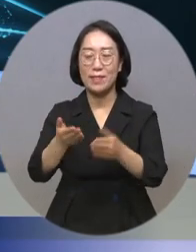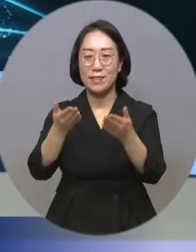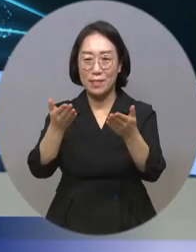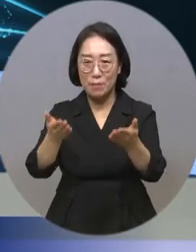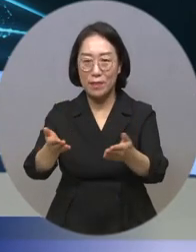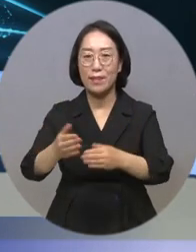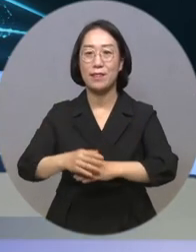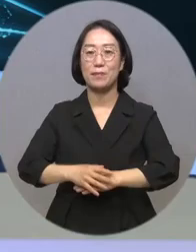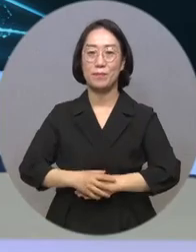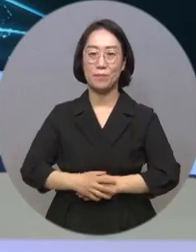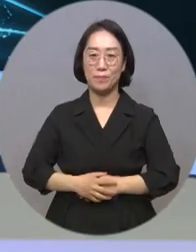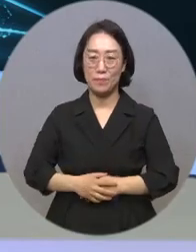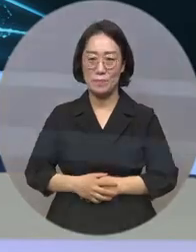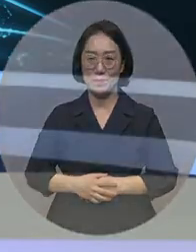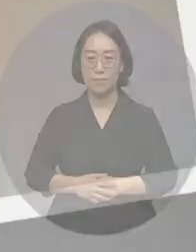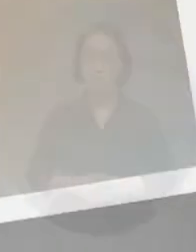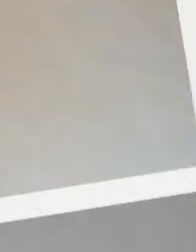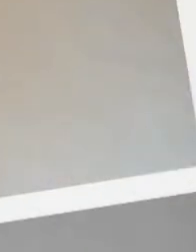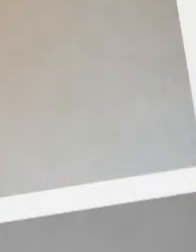고맙습니다.